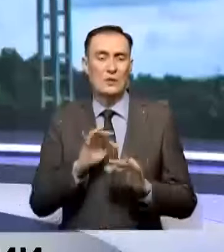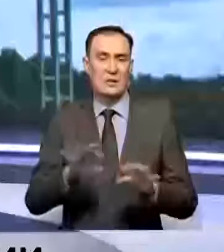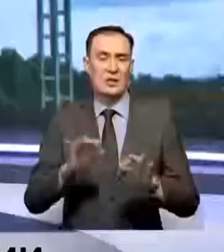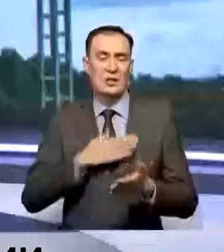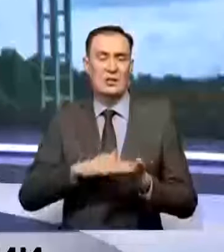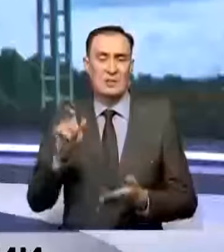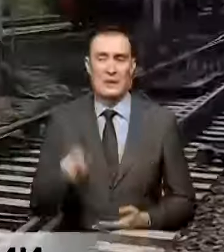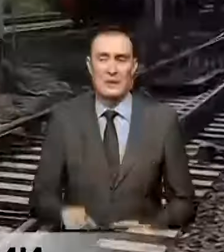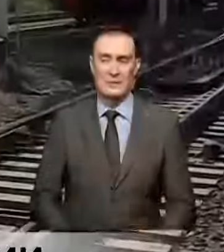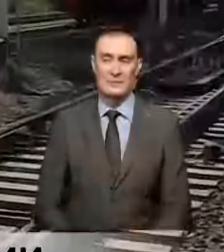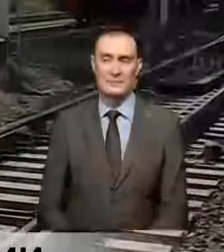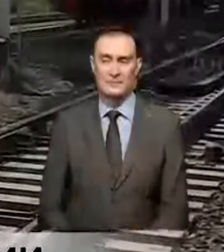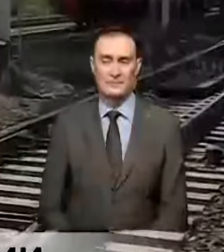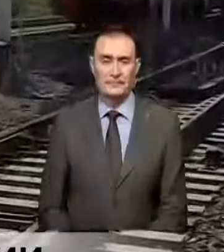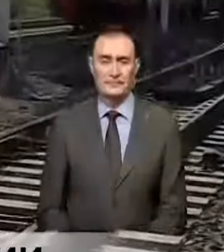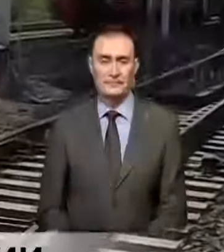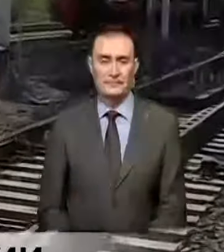корреспонденты.